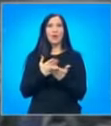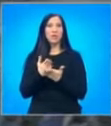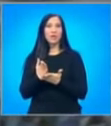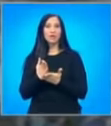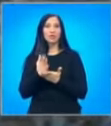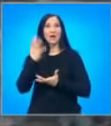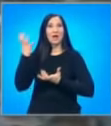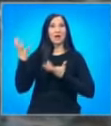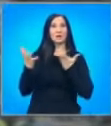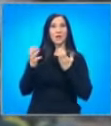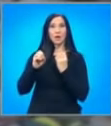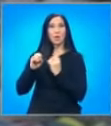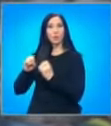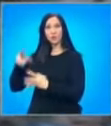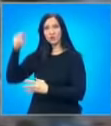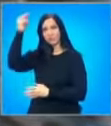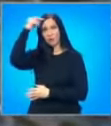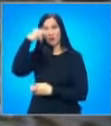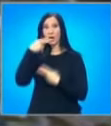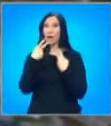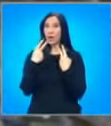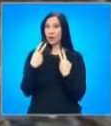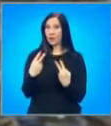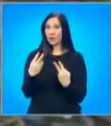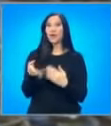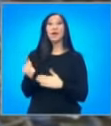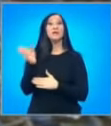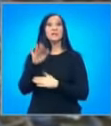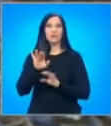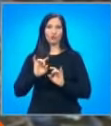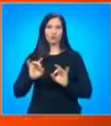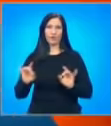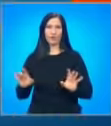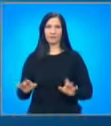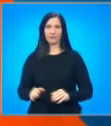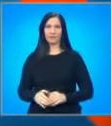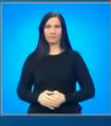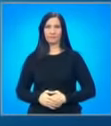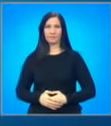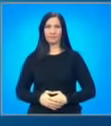за изгаряне на отпадъци у нас? Гледайте в след новините.